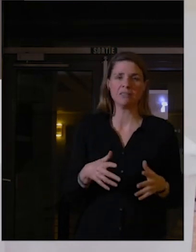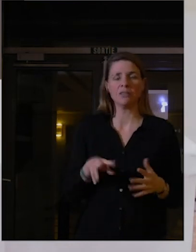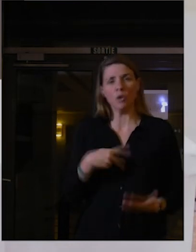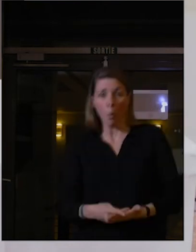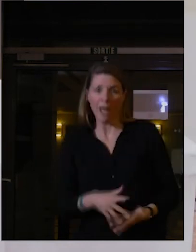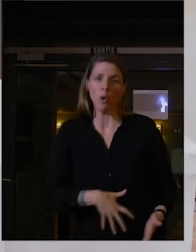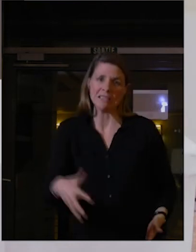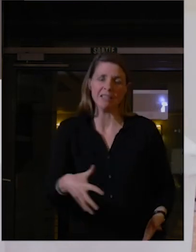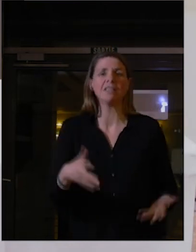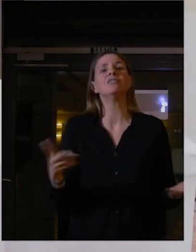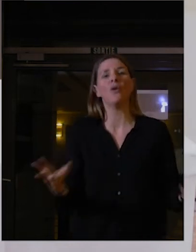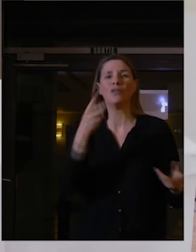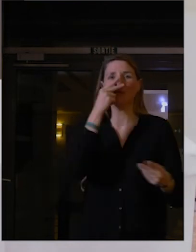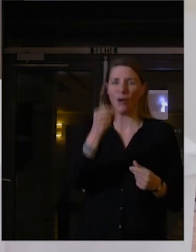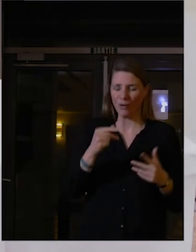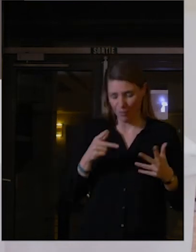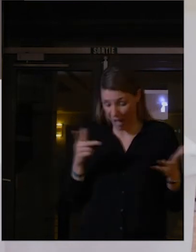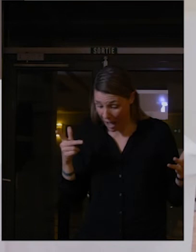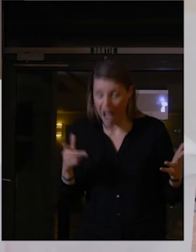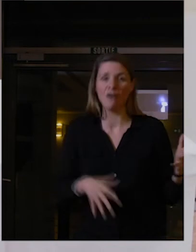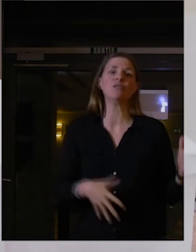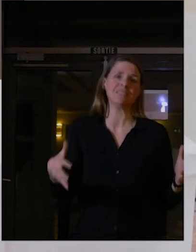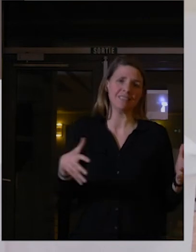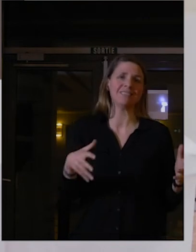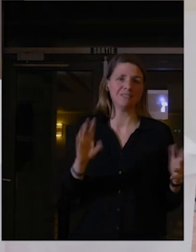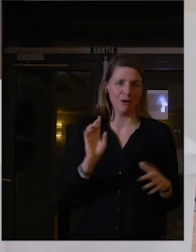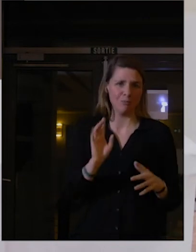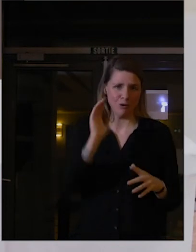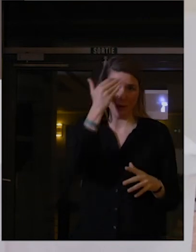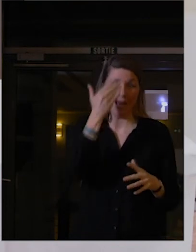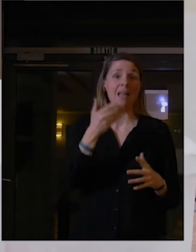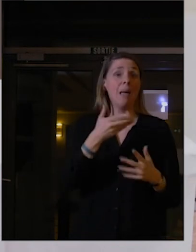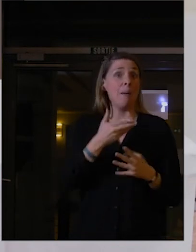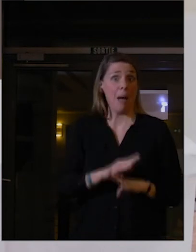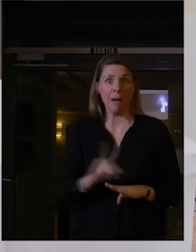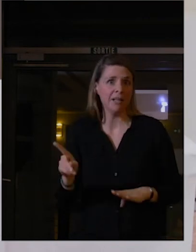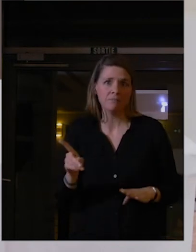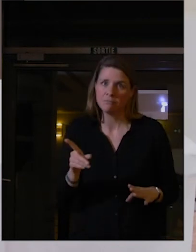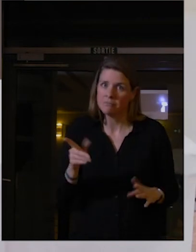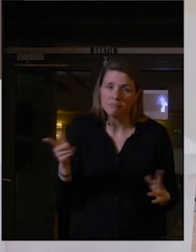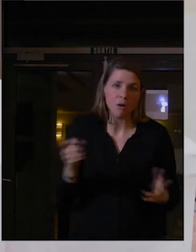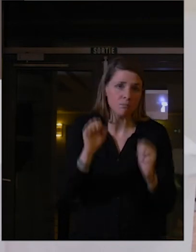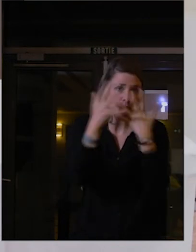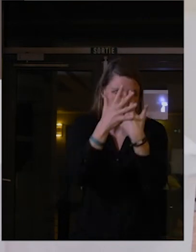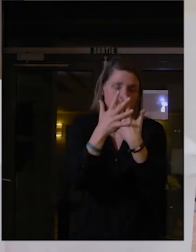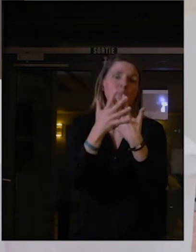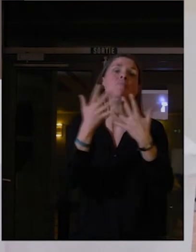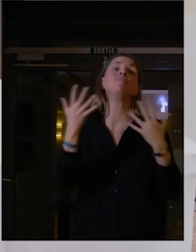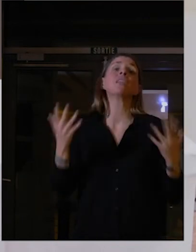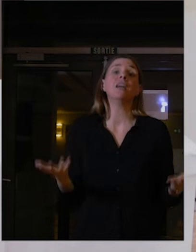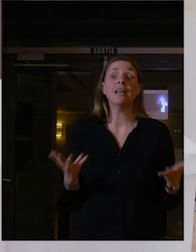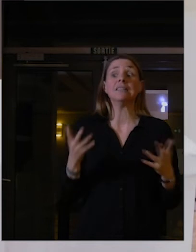malheureux terme, donc quand elle a su qu'elle était enceinte, c'était pas prévu, et en fait ce sont